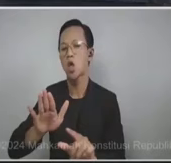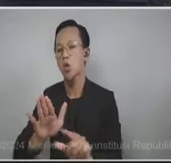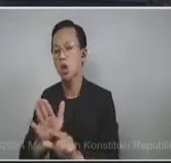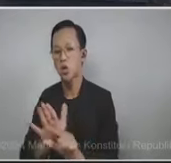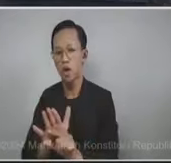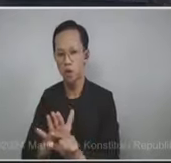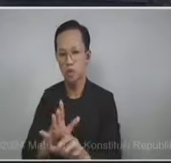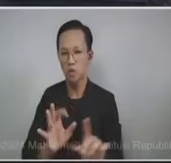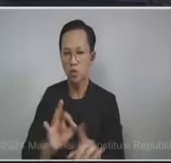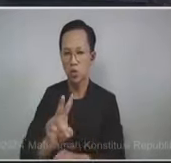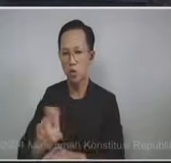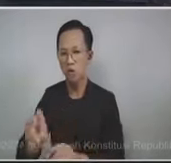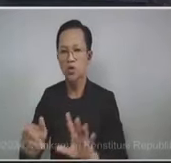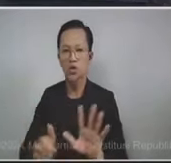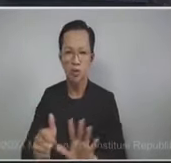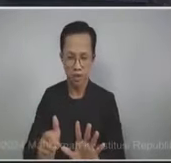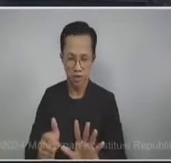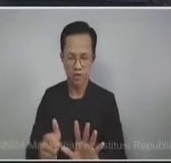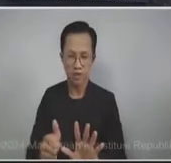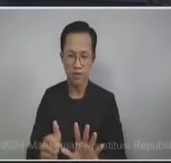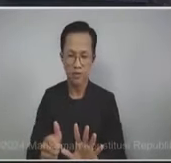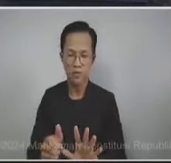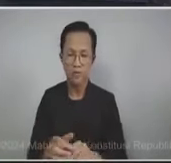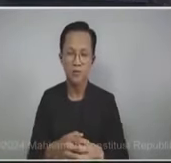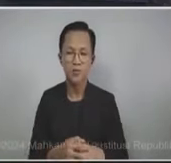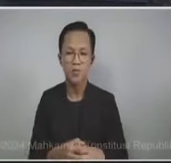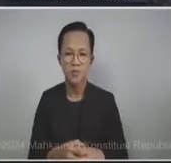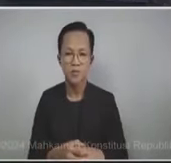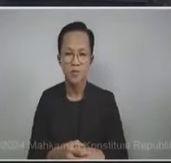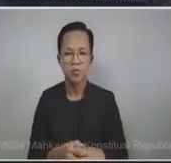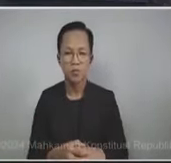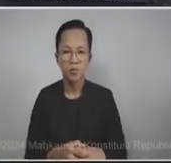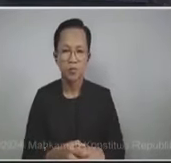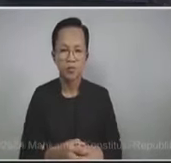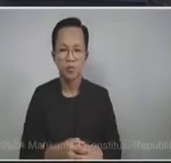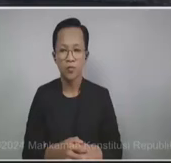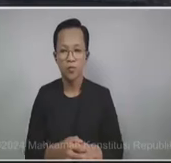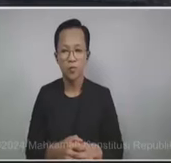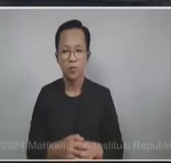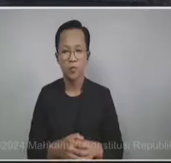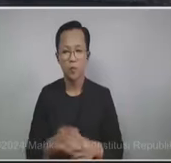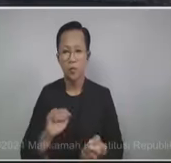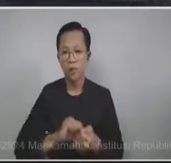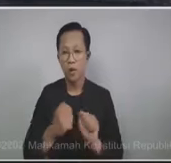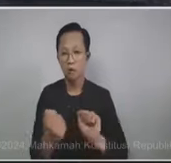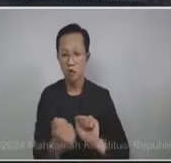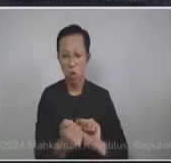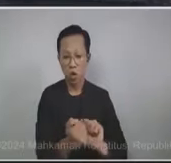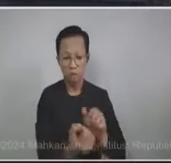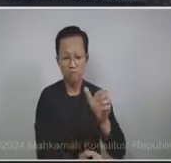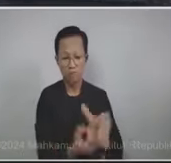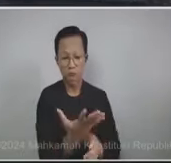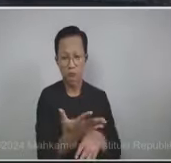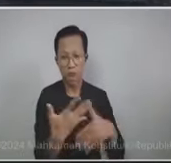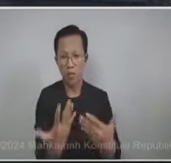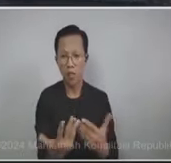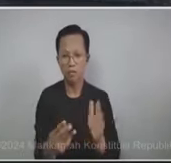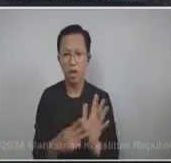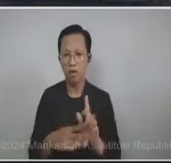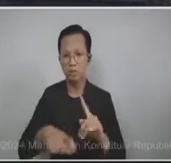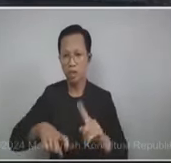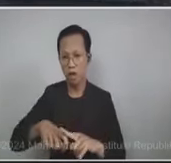menyatakan kutipan terkait pasal dianggap dibacakan persoalan yang muncul kemudian adalah sekalipun mahkamah telah memutus